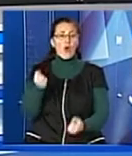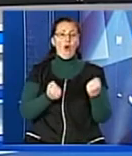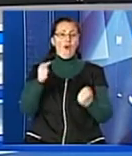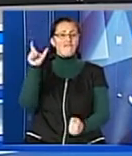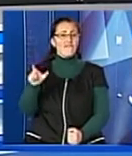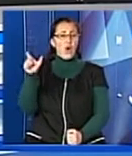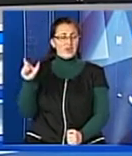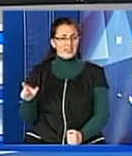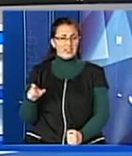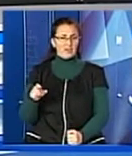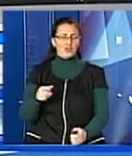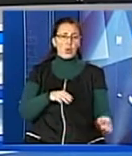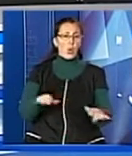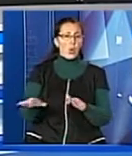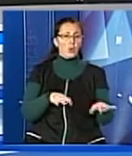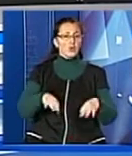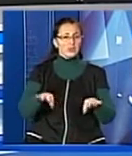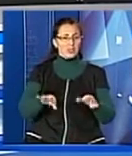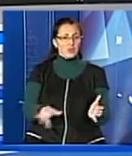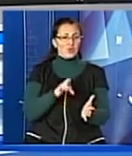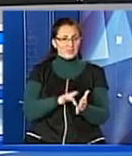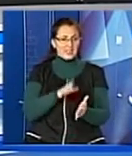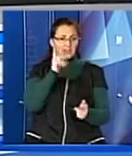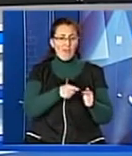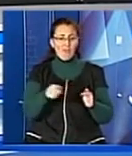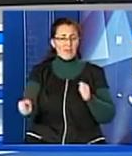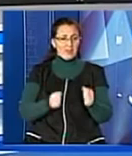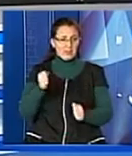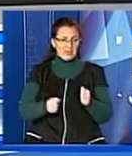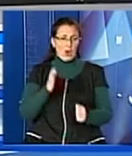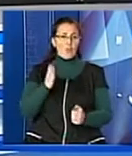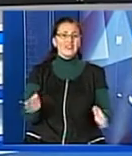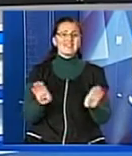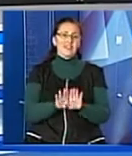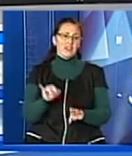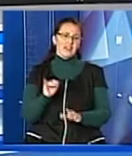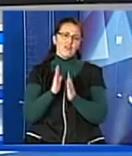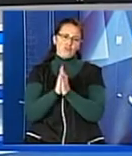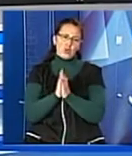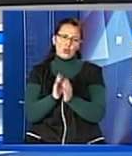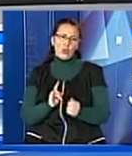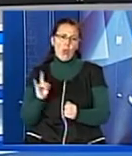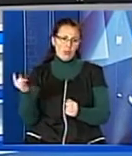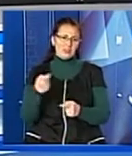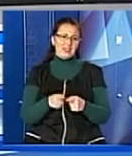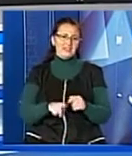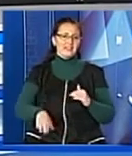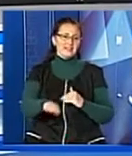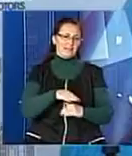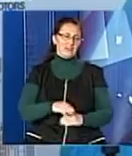що рух транспорту центральними вулицями Львова на час забігу буде перекритим та просять оминати ці ділянки.